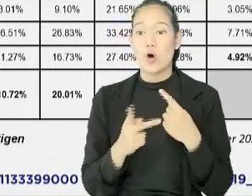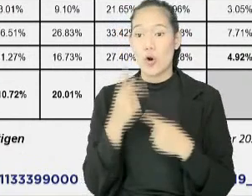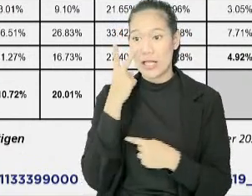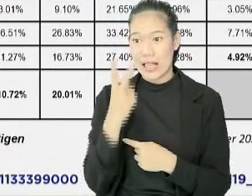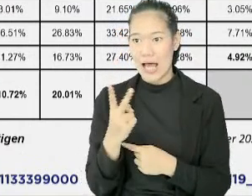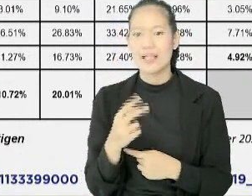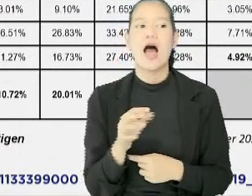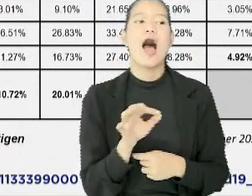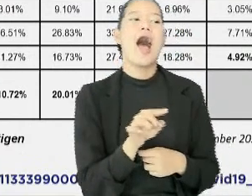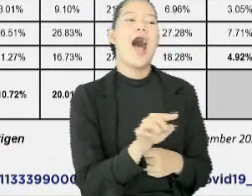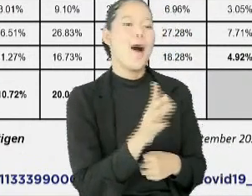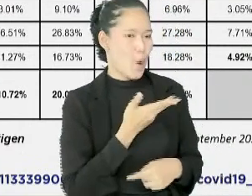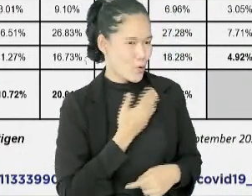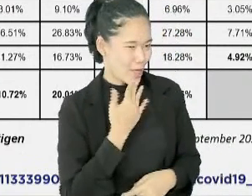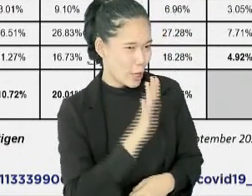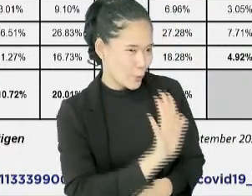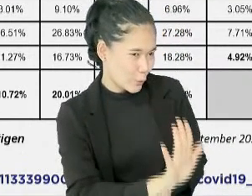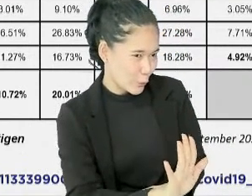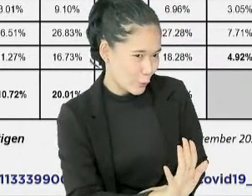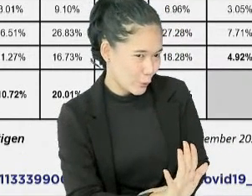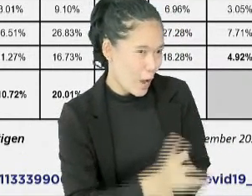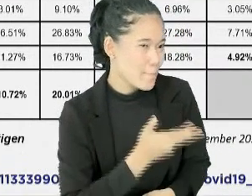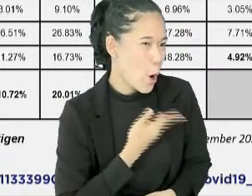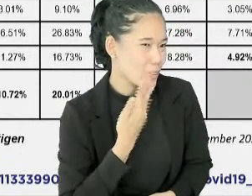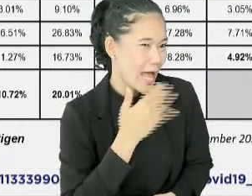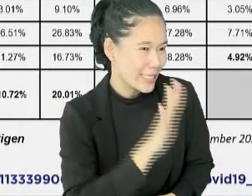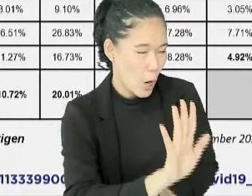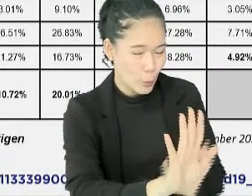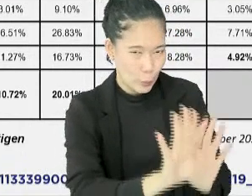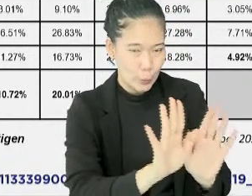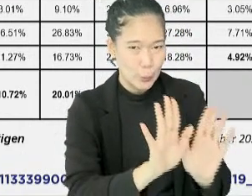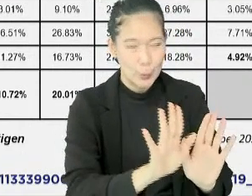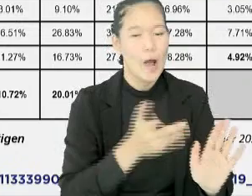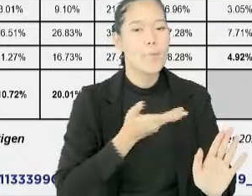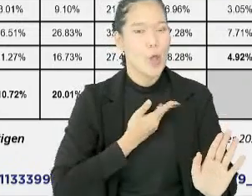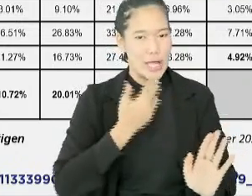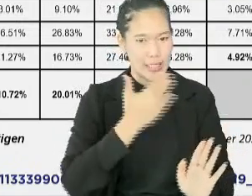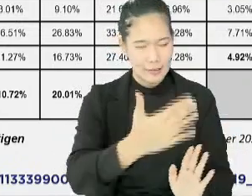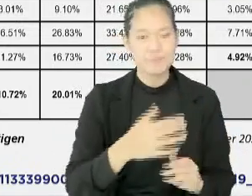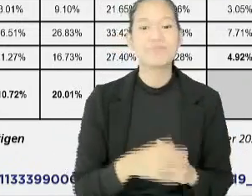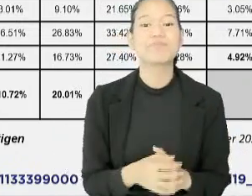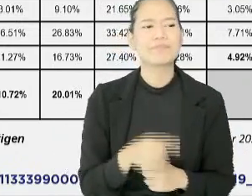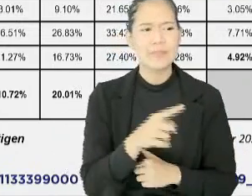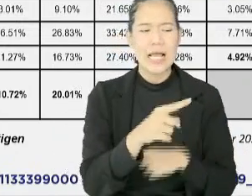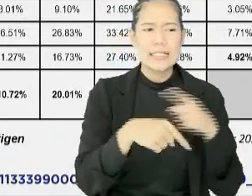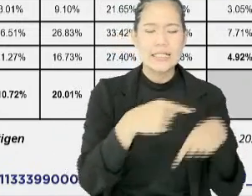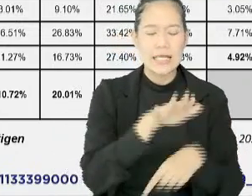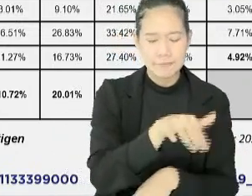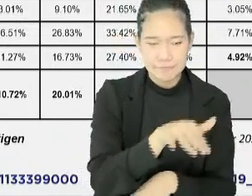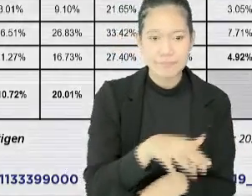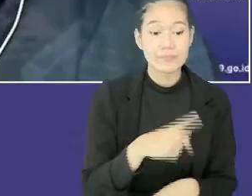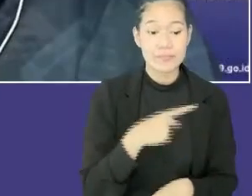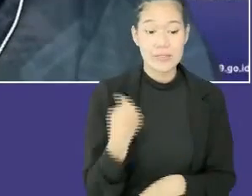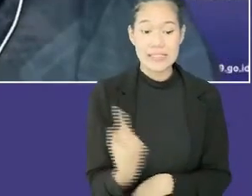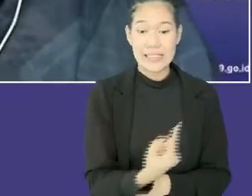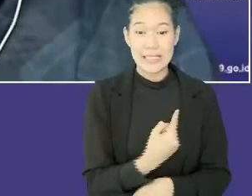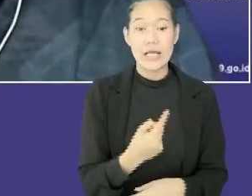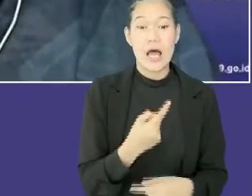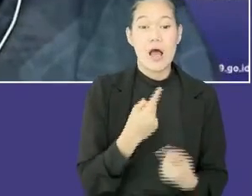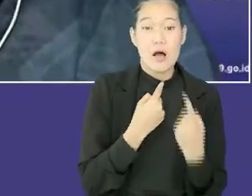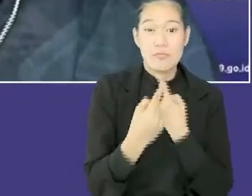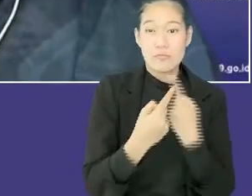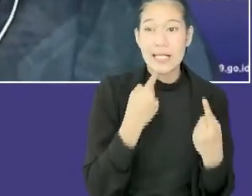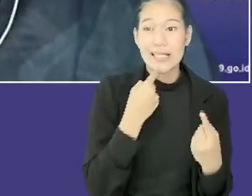lihat designer MB motunyar kemana tanya Hai nih ceritanya gini doang Dewi kita akan kalau bicara